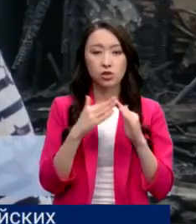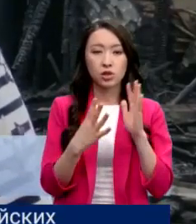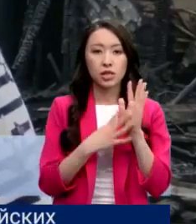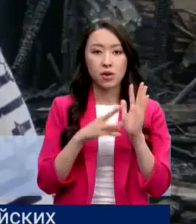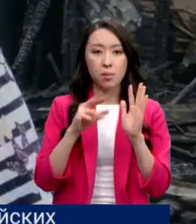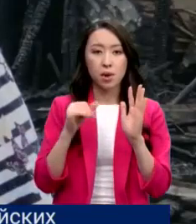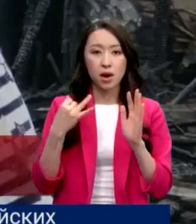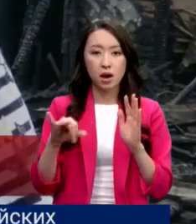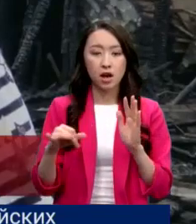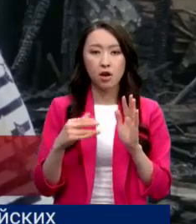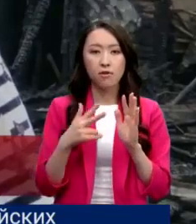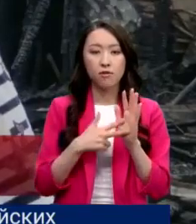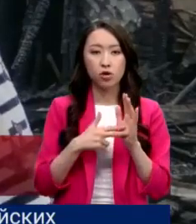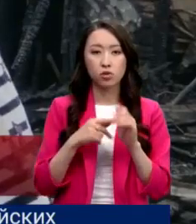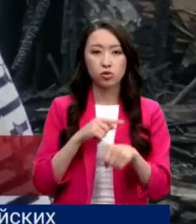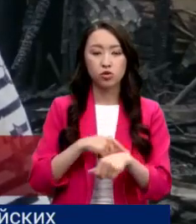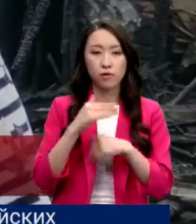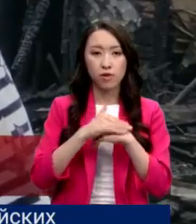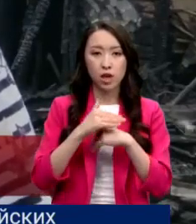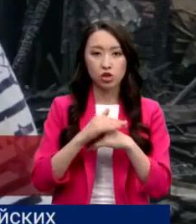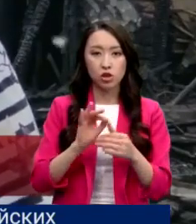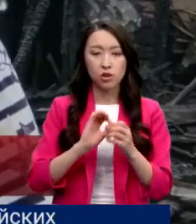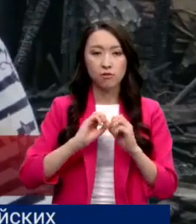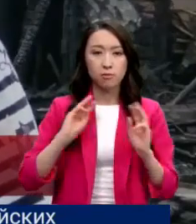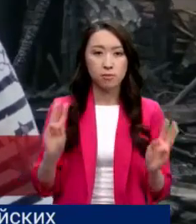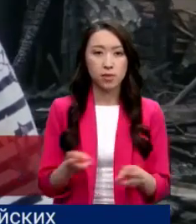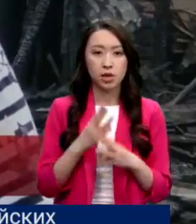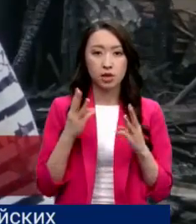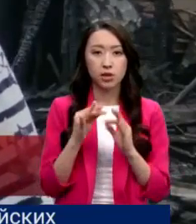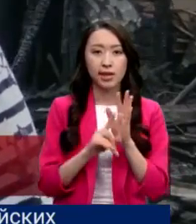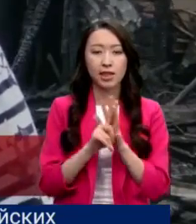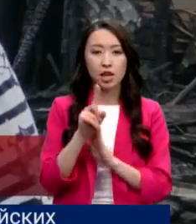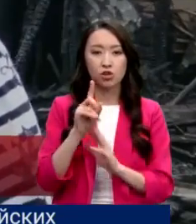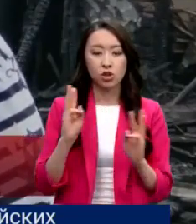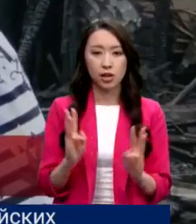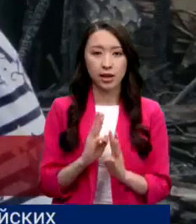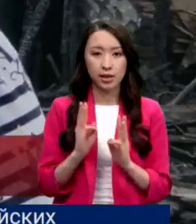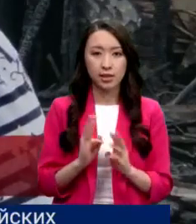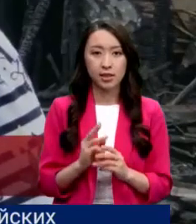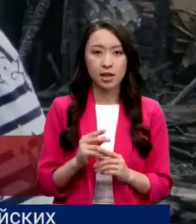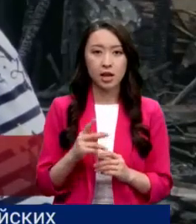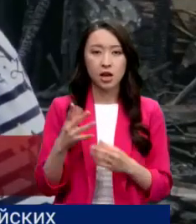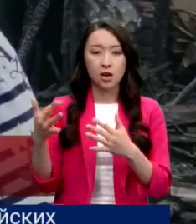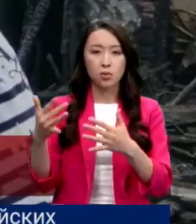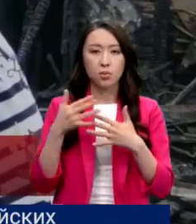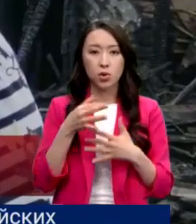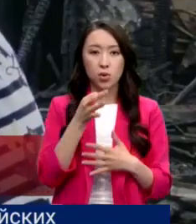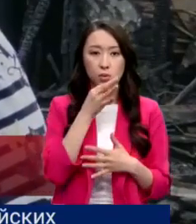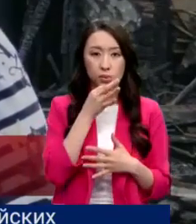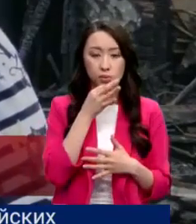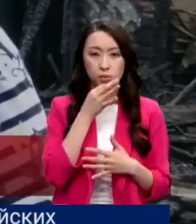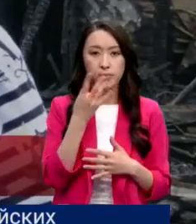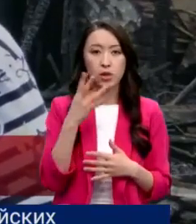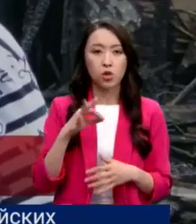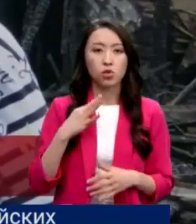мая в 8 часов вечера вспыхнули и начали гореть. Ну, до нас немножко не дошло.